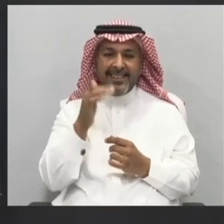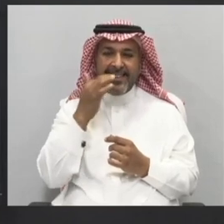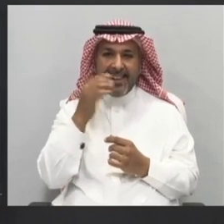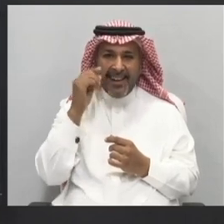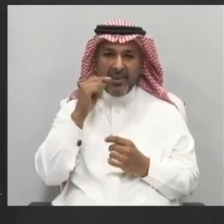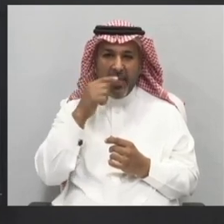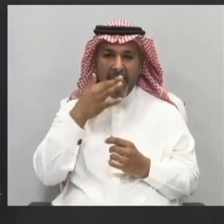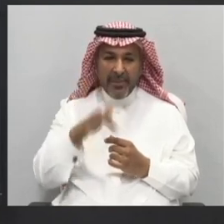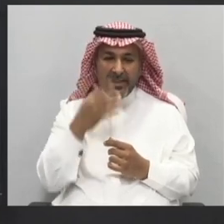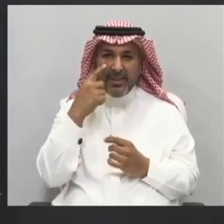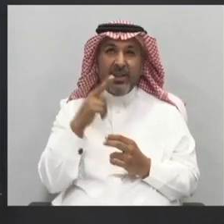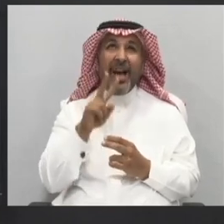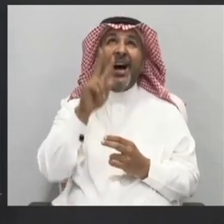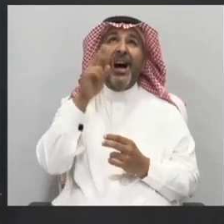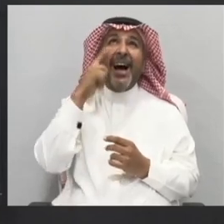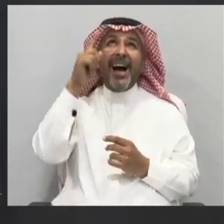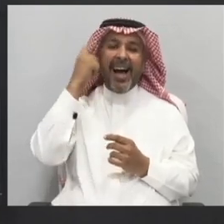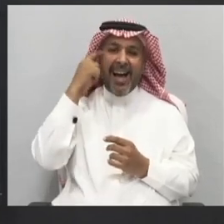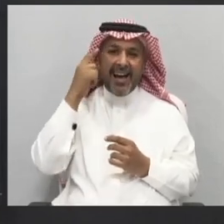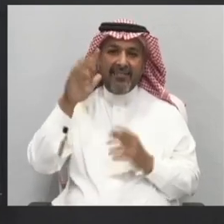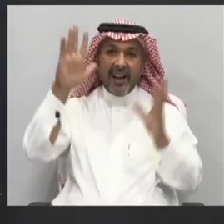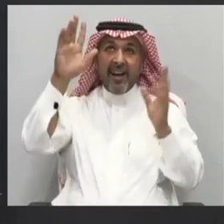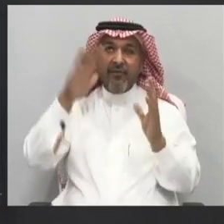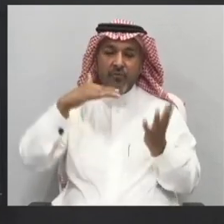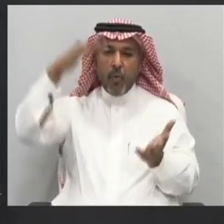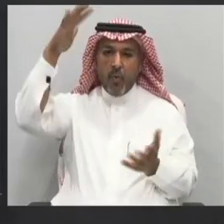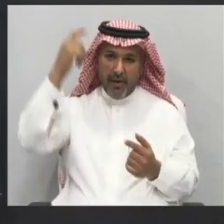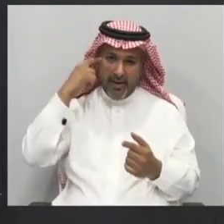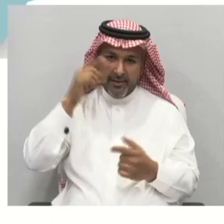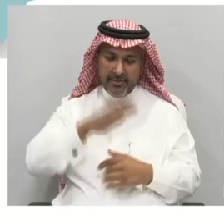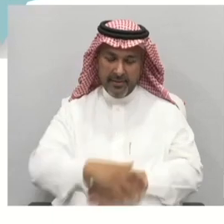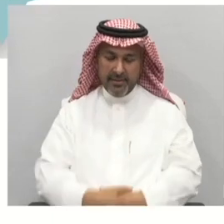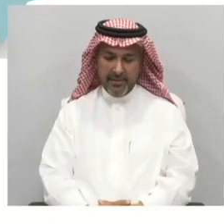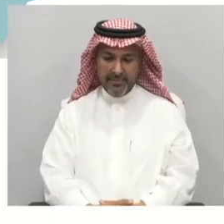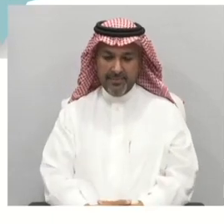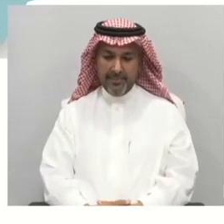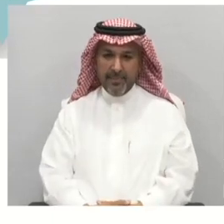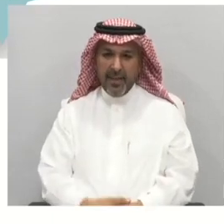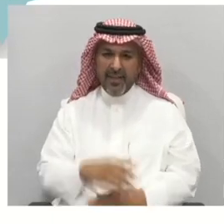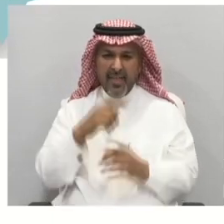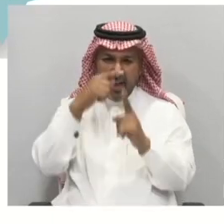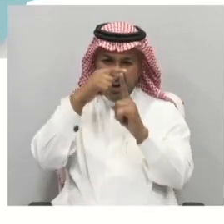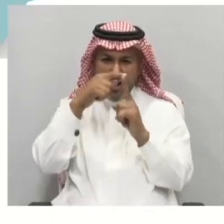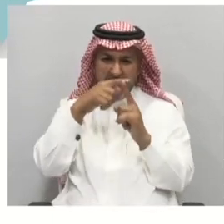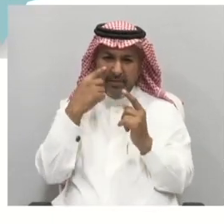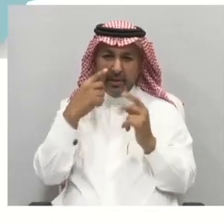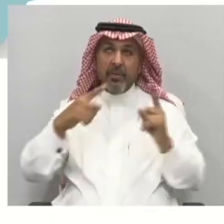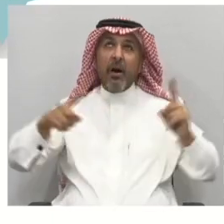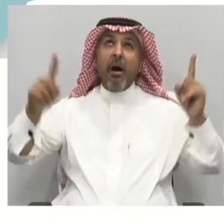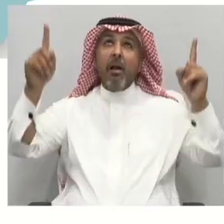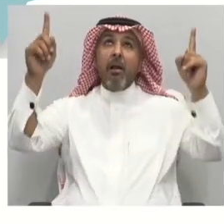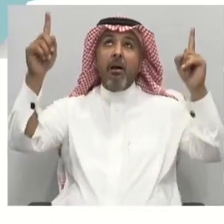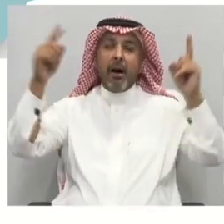خبر سابق وهذا يدل على كمال الفطره فما يحصل العبد من شده الى من شده